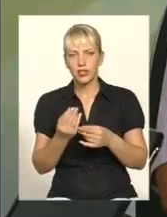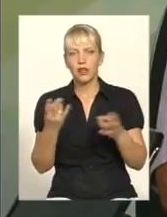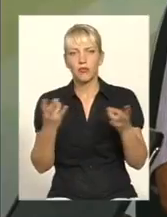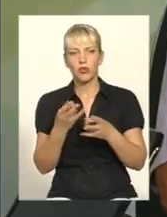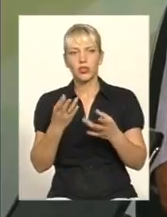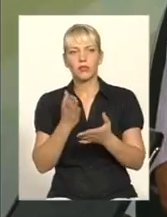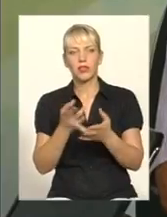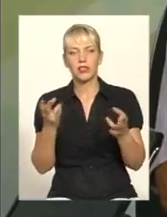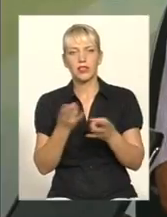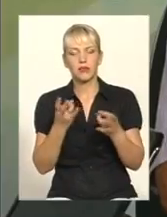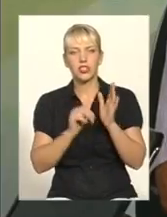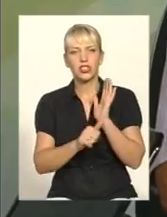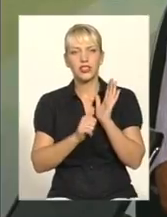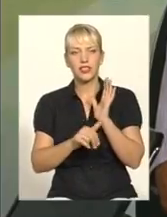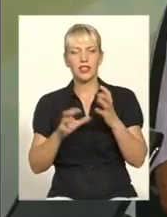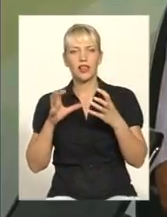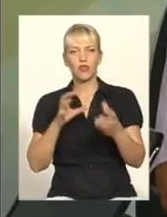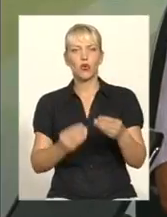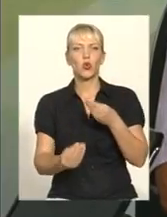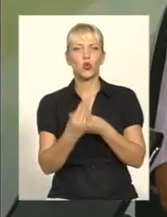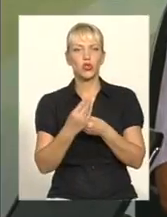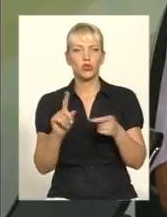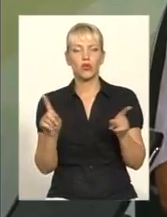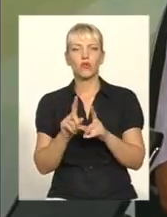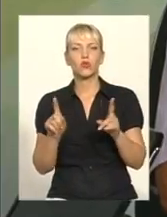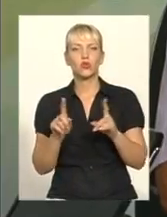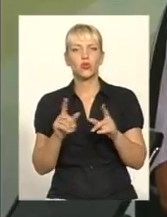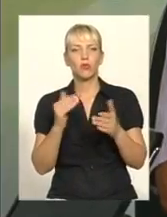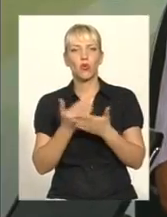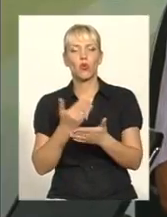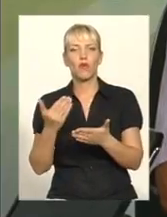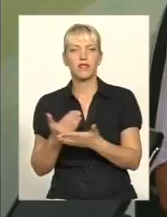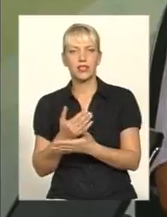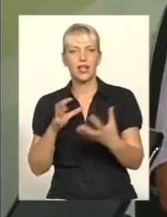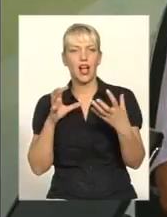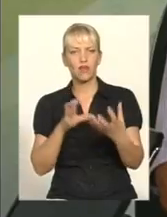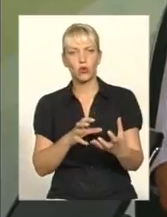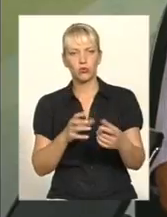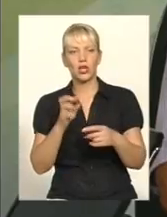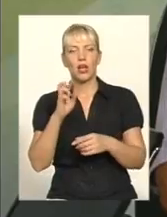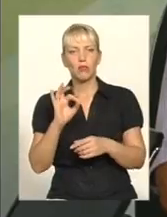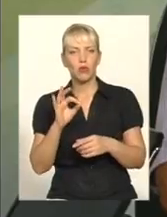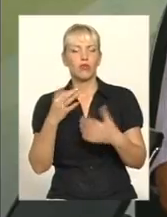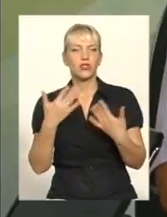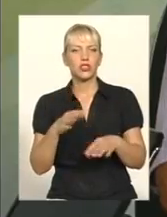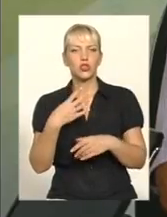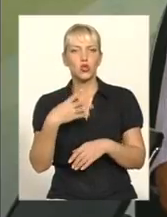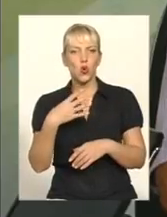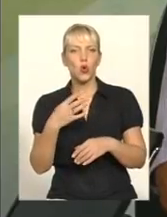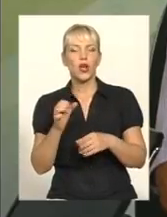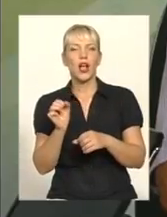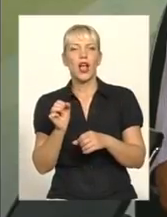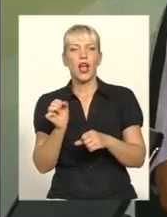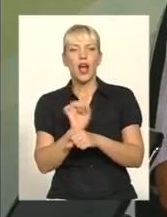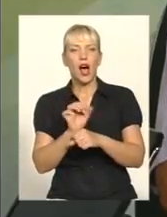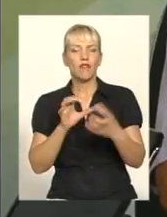складає близько 60 автобусів додатково для того, щоб ми могли оновити автобусний парк, адже фактично 40 автобусів – це ті, які вже